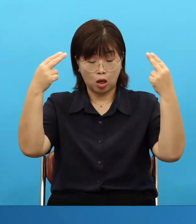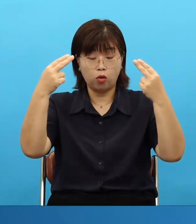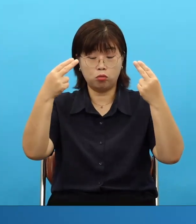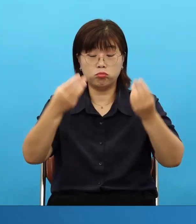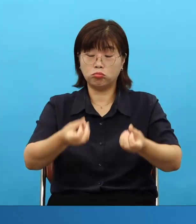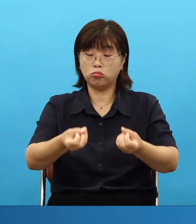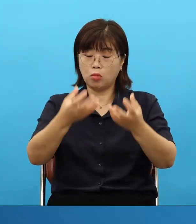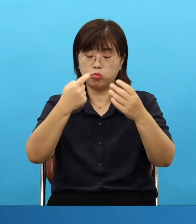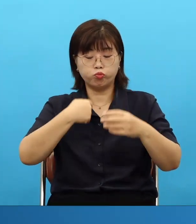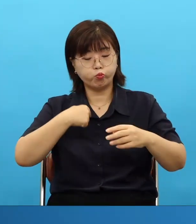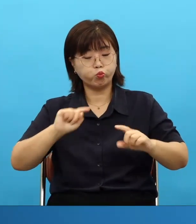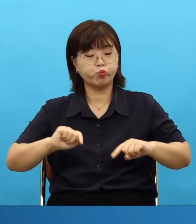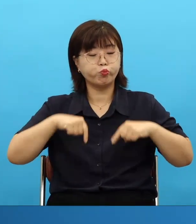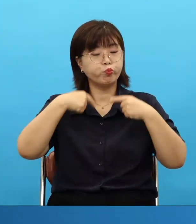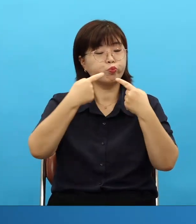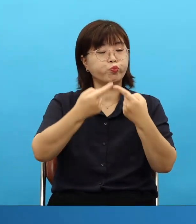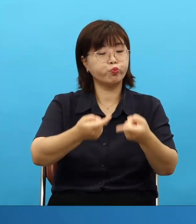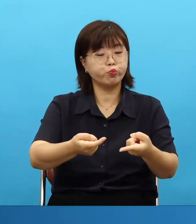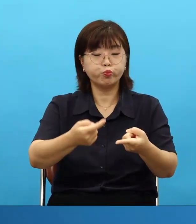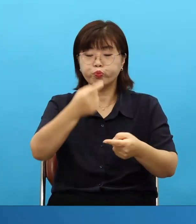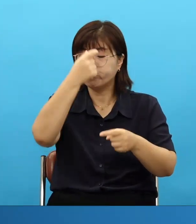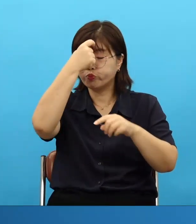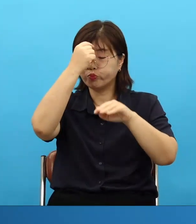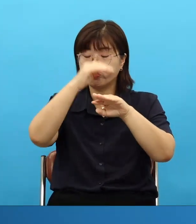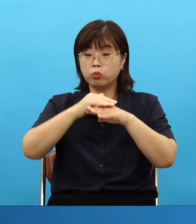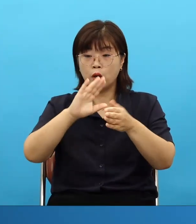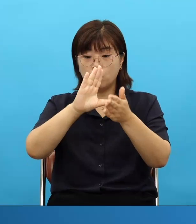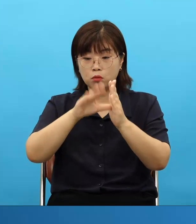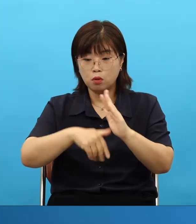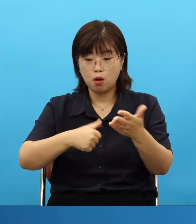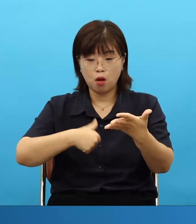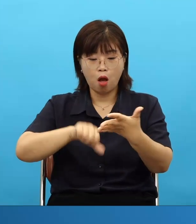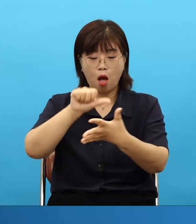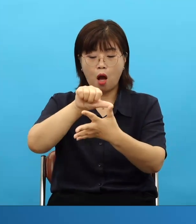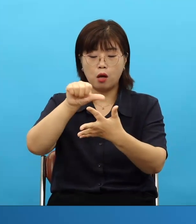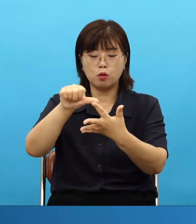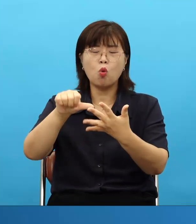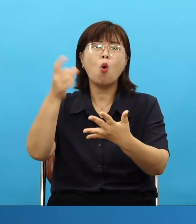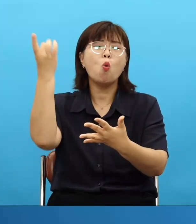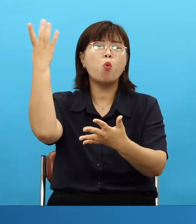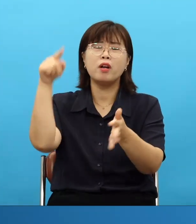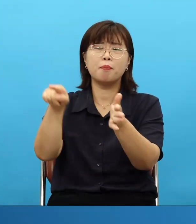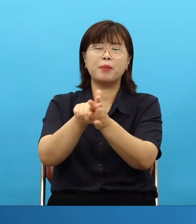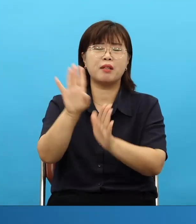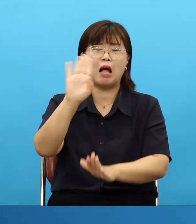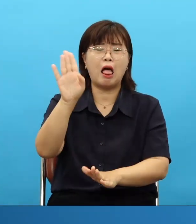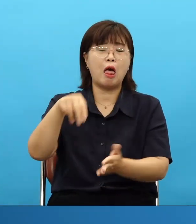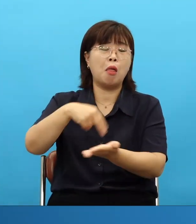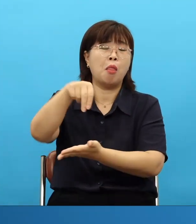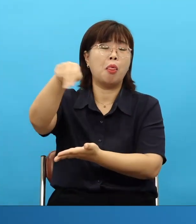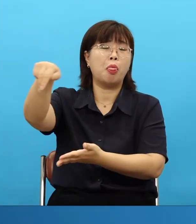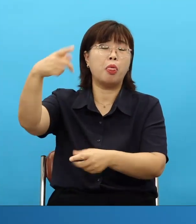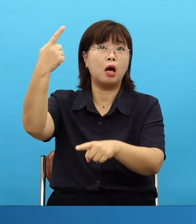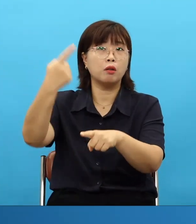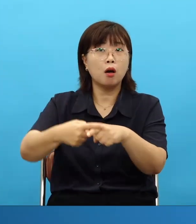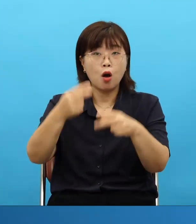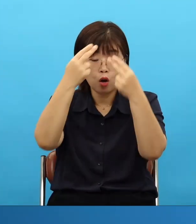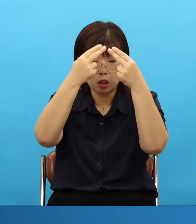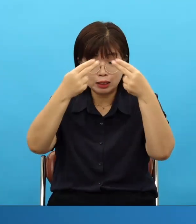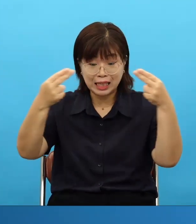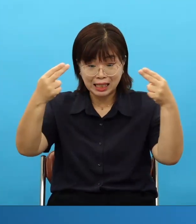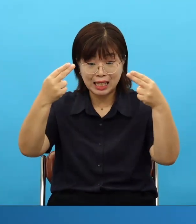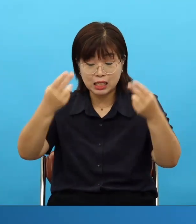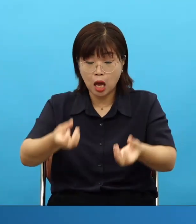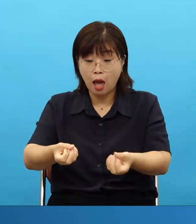funeral service, we were giving the sermon, and all 3 of their sons were truly blessed and received 이 grace. 사람들은 뒤바뀐 거예요. And from that point on,